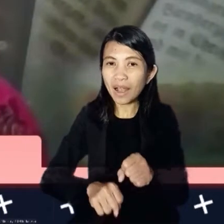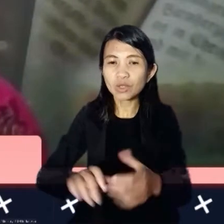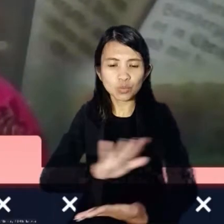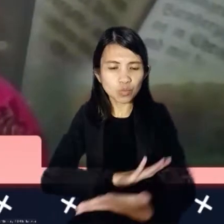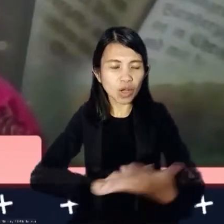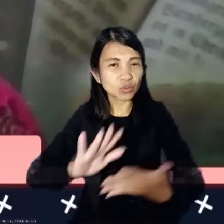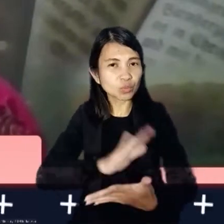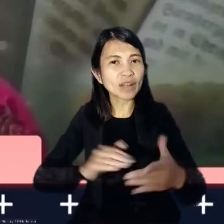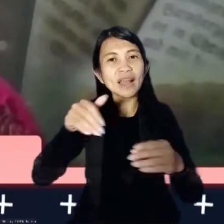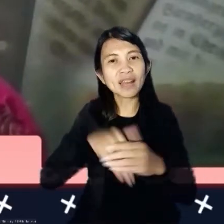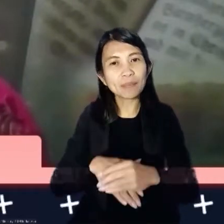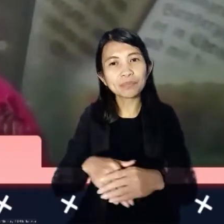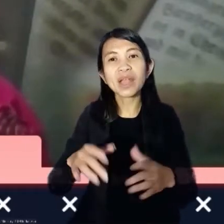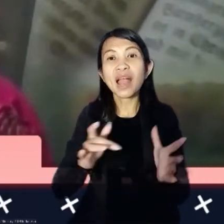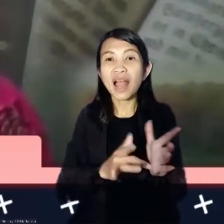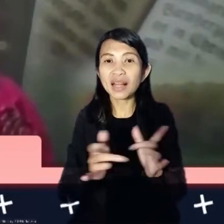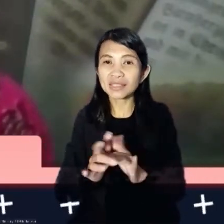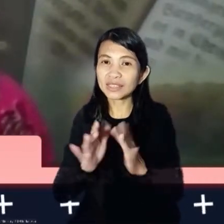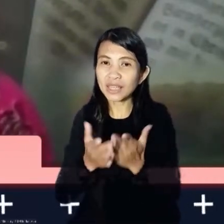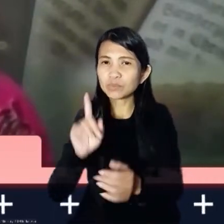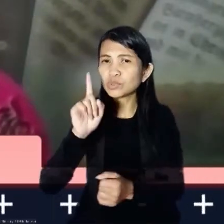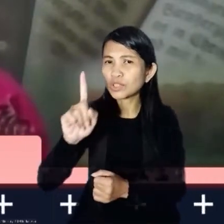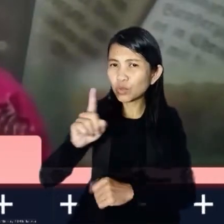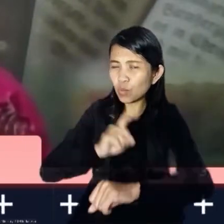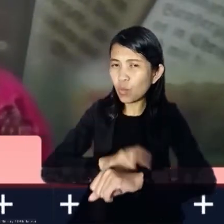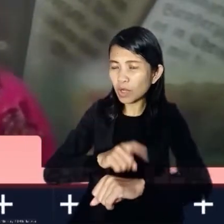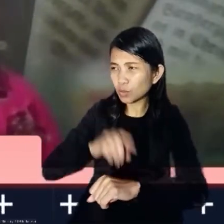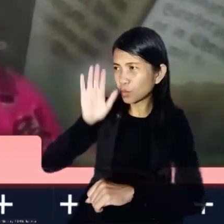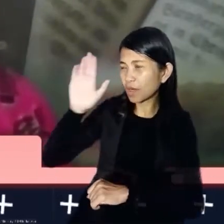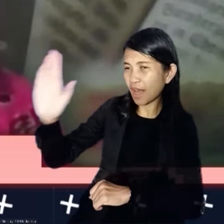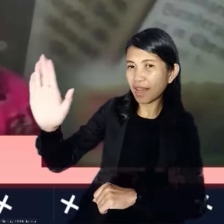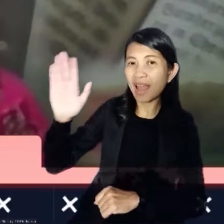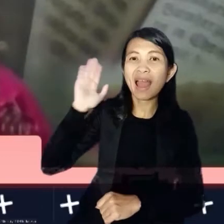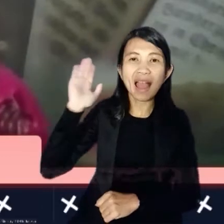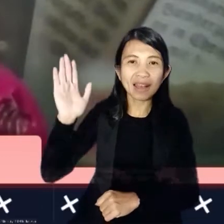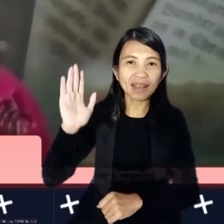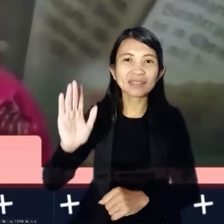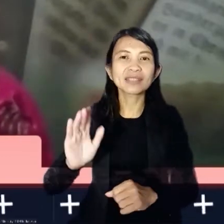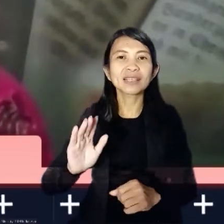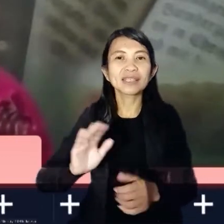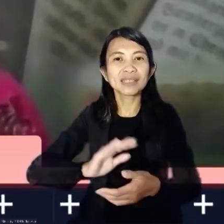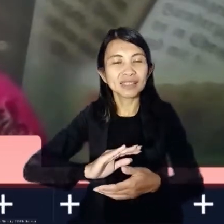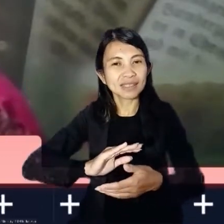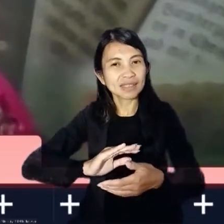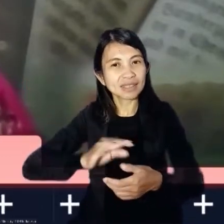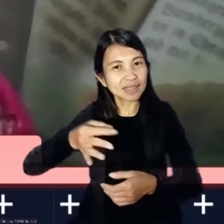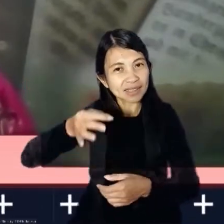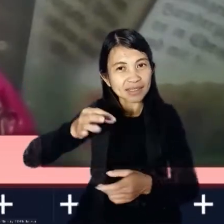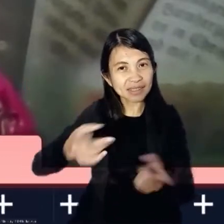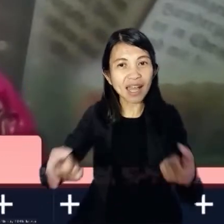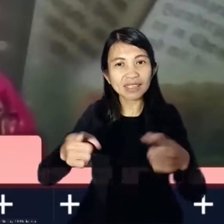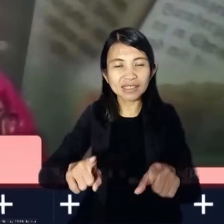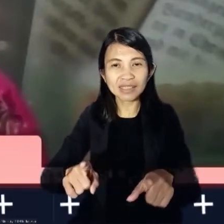satu kali kelak bila itu terjadi akan menjadi sejarah juga yang menjadi sambungan